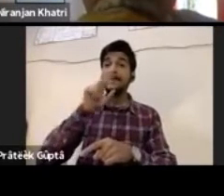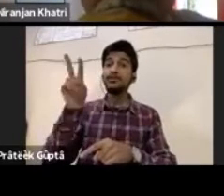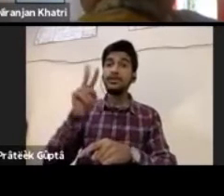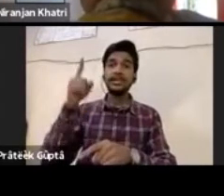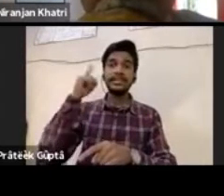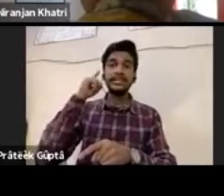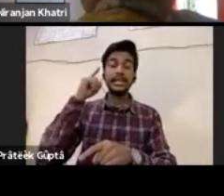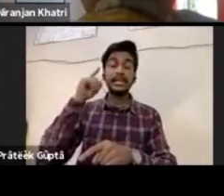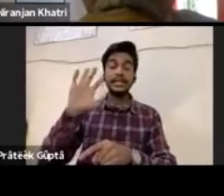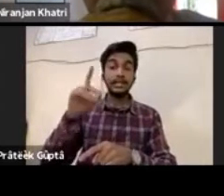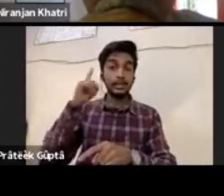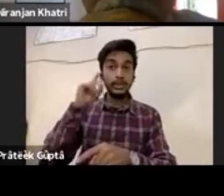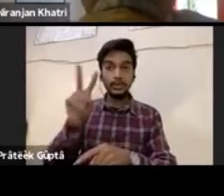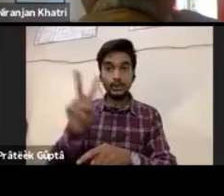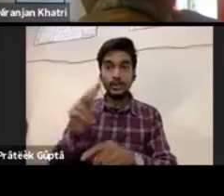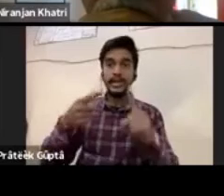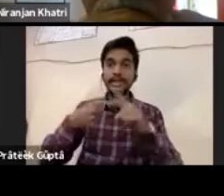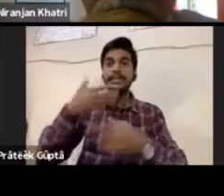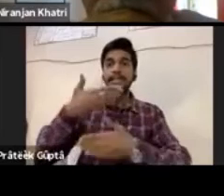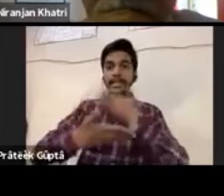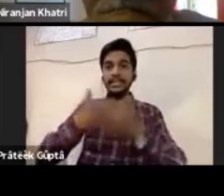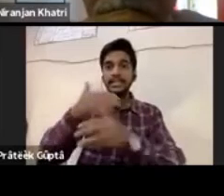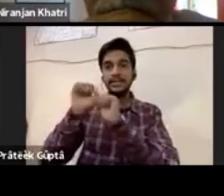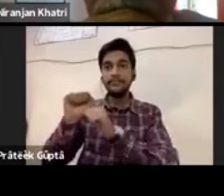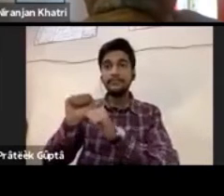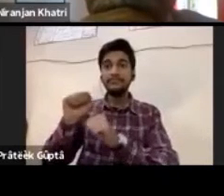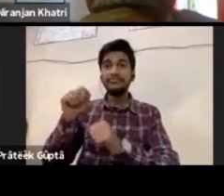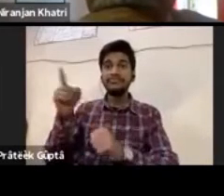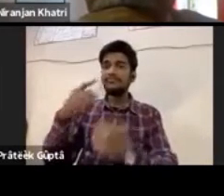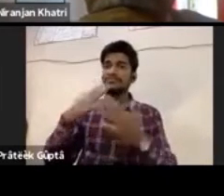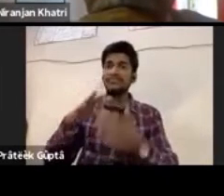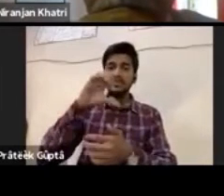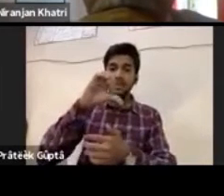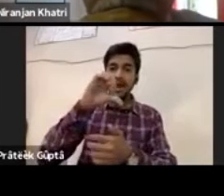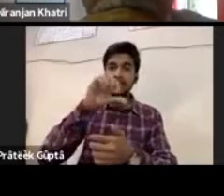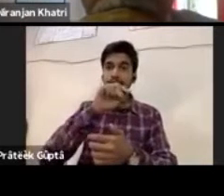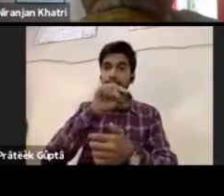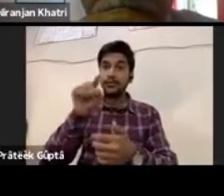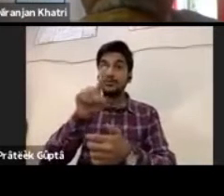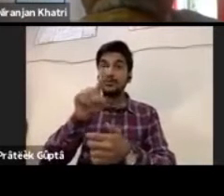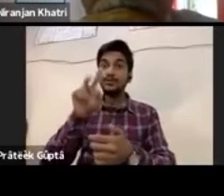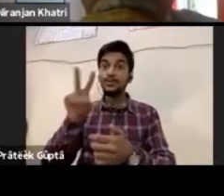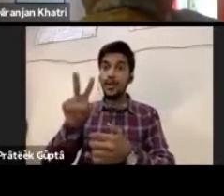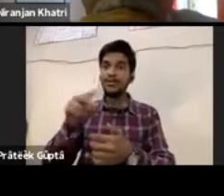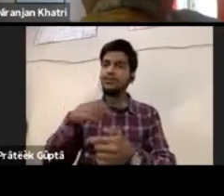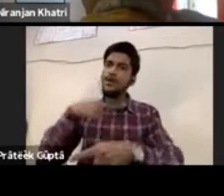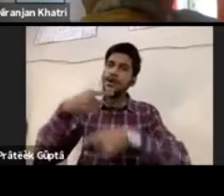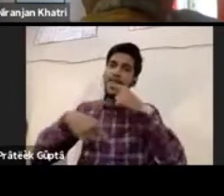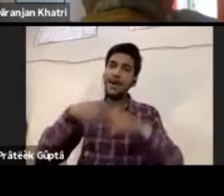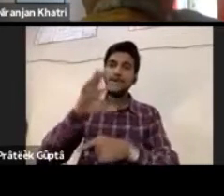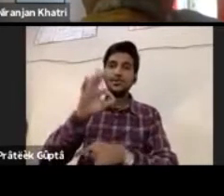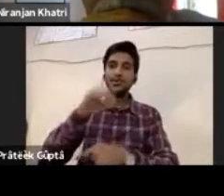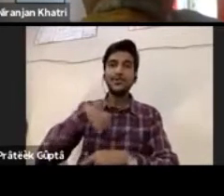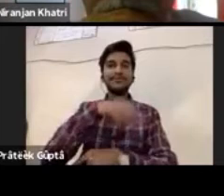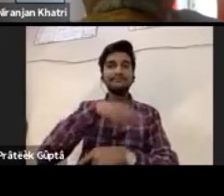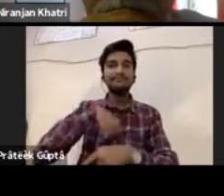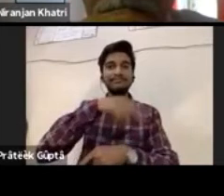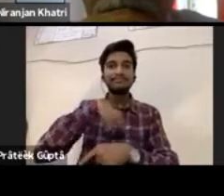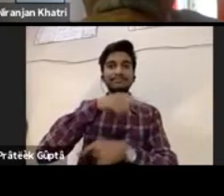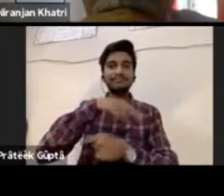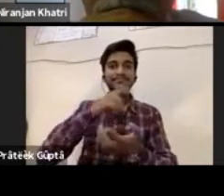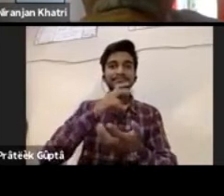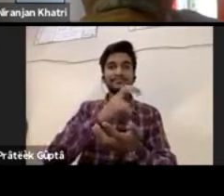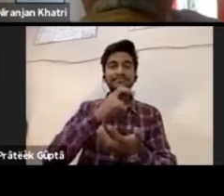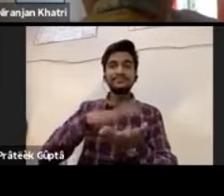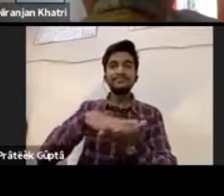सफर नहीं होने दी। तो 9th standard से लेकर 12th तक मैंने रेगुलर स्कूलिंग की, एंड आफ्टर 12th मेरा